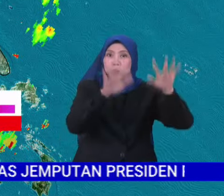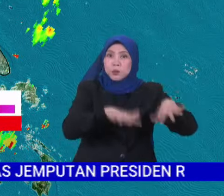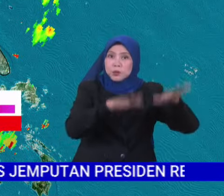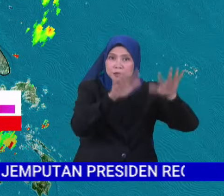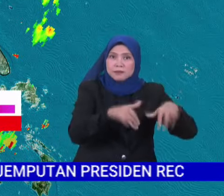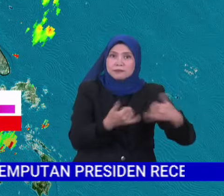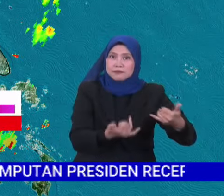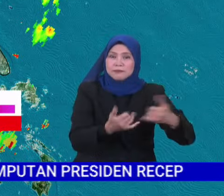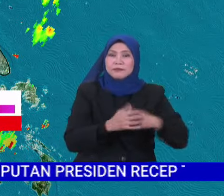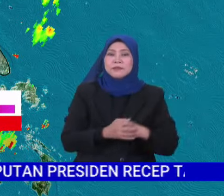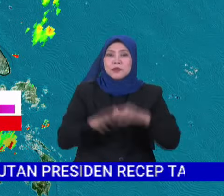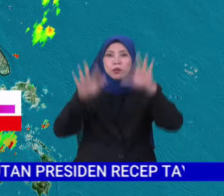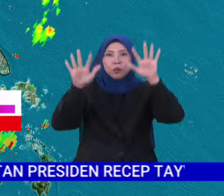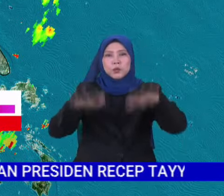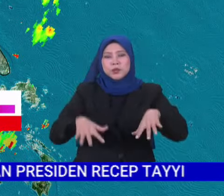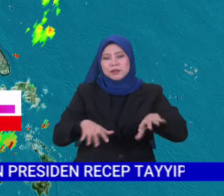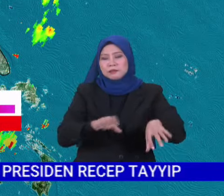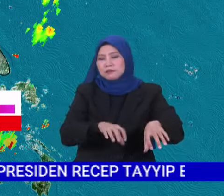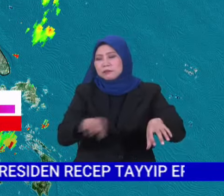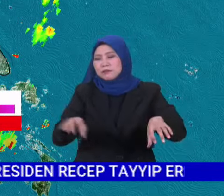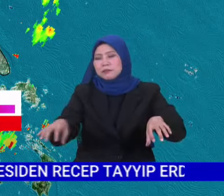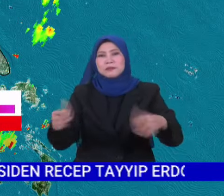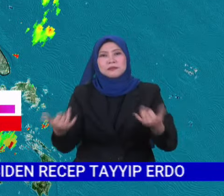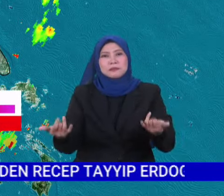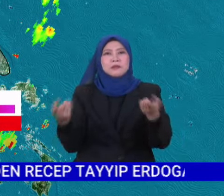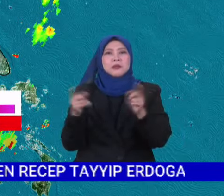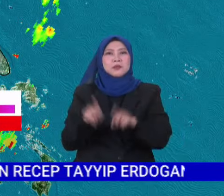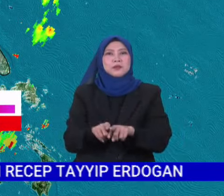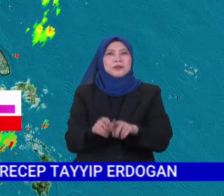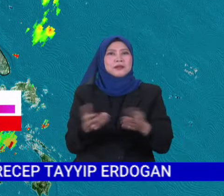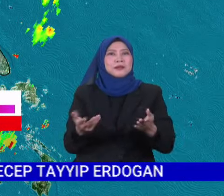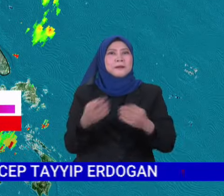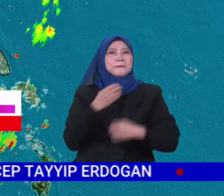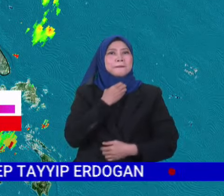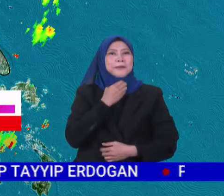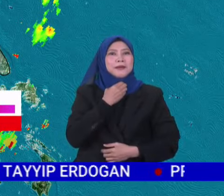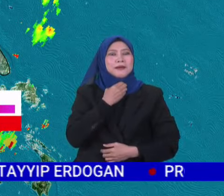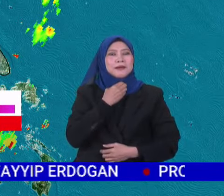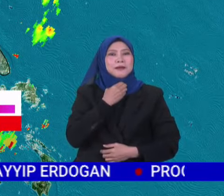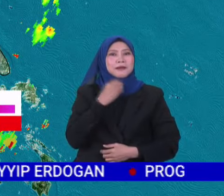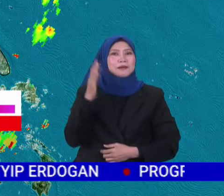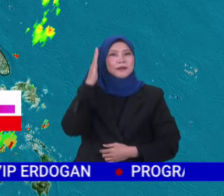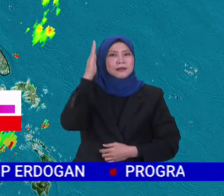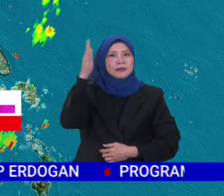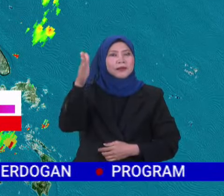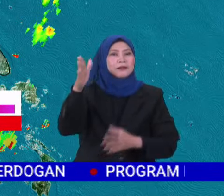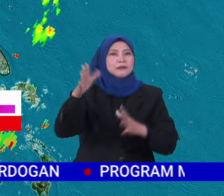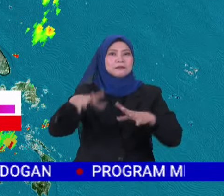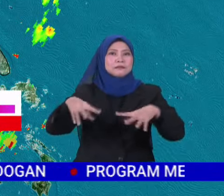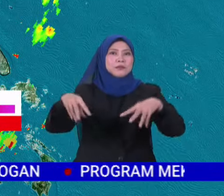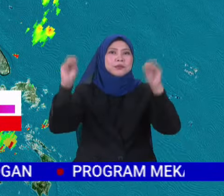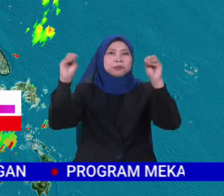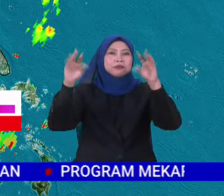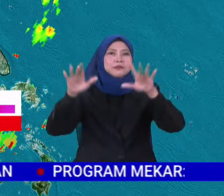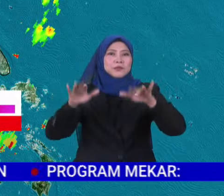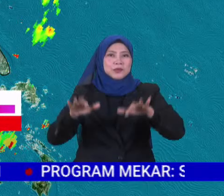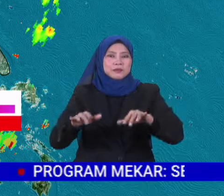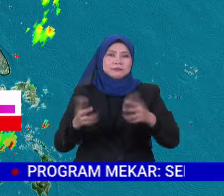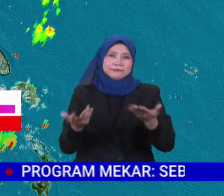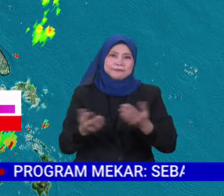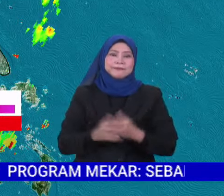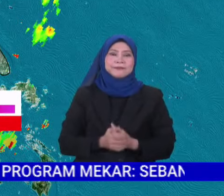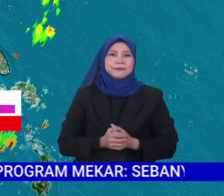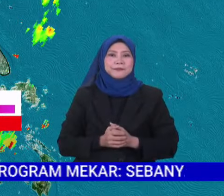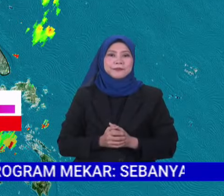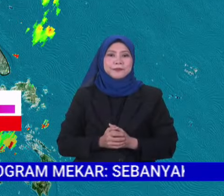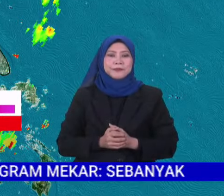pada ketik ini hujan di 12 tempat kini sedang berlaku melibatkan di negeri perak yang ketiga kekanakan berangsur-angsur reda tidak lama